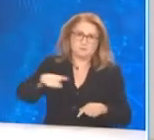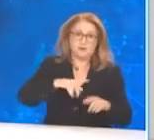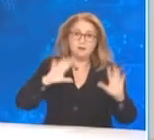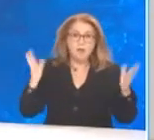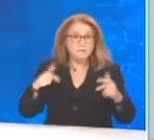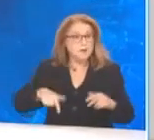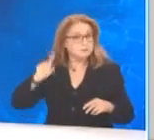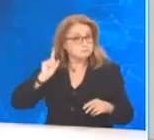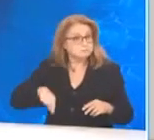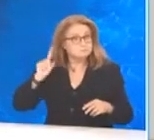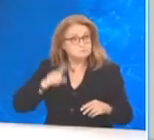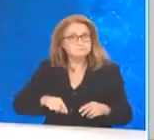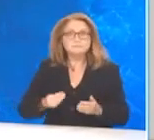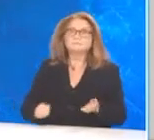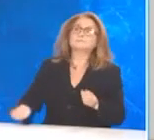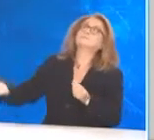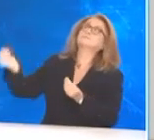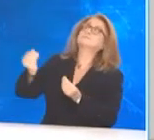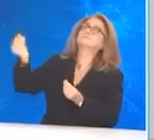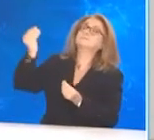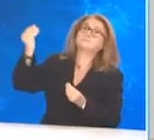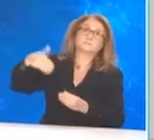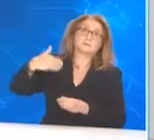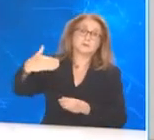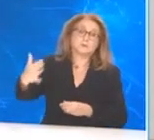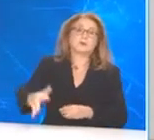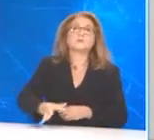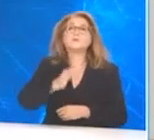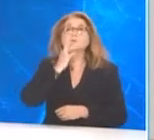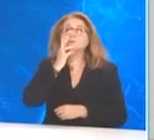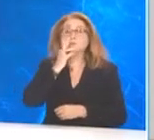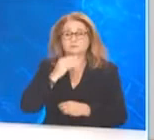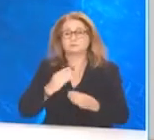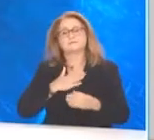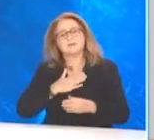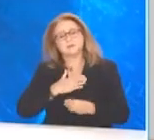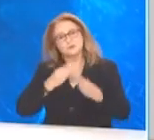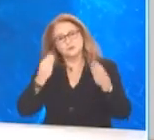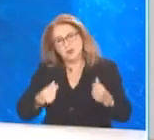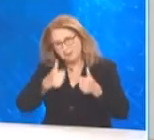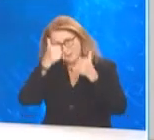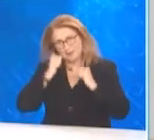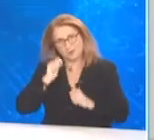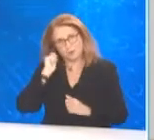με ένα ισχυρό δεύτερο κύμα της πανδημίας. Σας ευχαριστώ. Καλή Παναγία σε όλους.